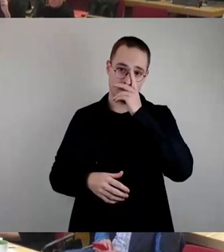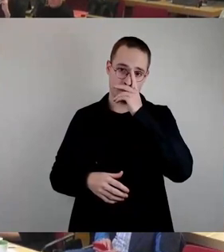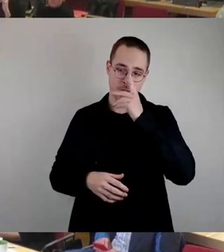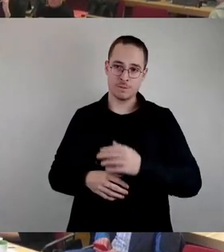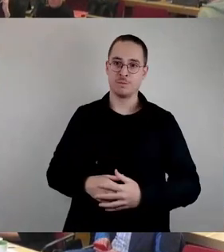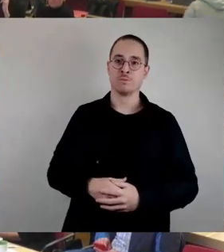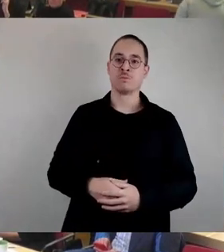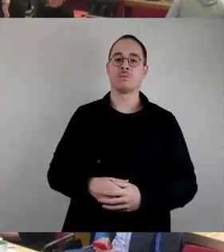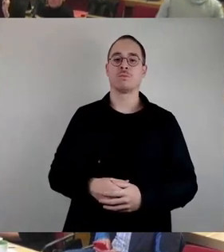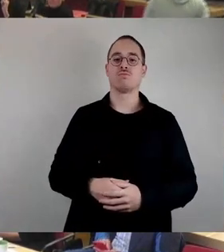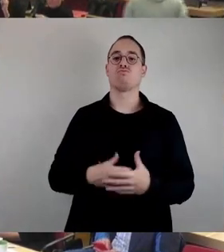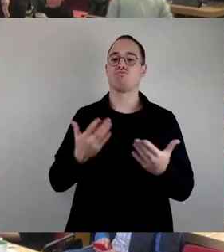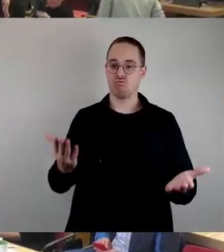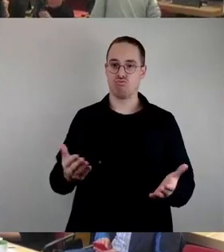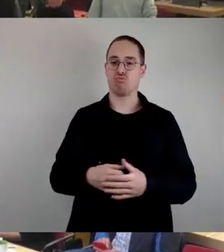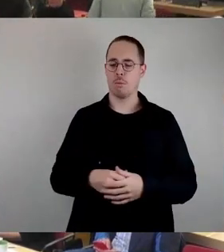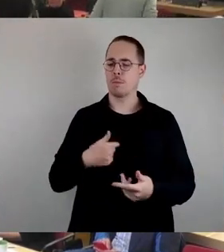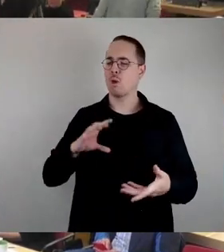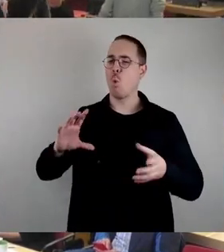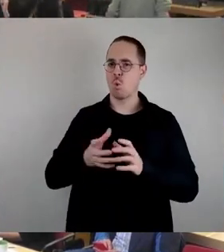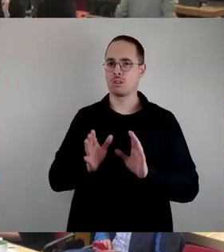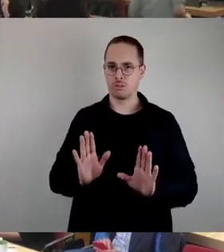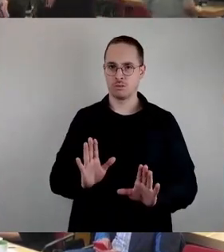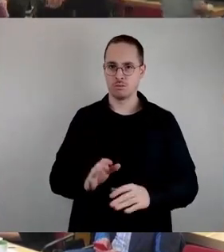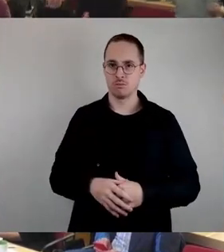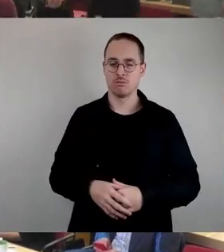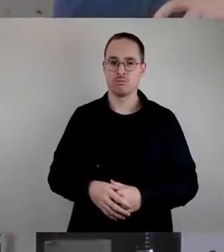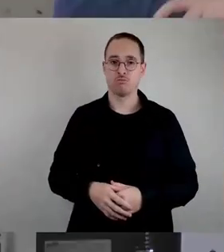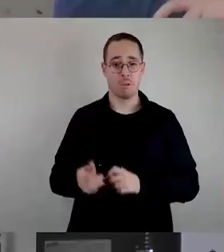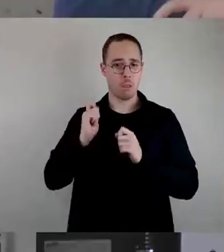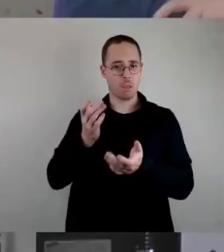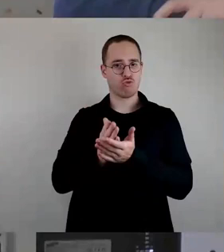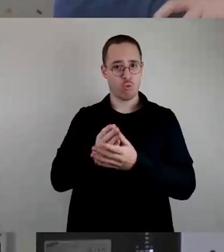Ja, in aller Kürze. Unser Antrag wurde ja bereits eingebracht.